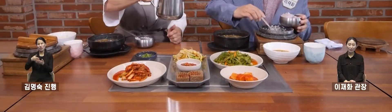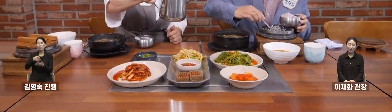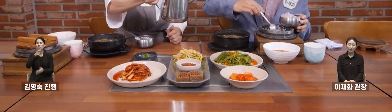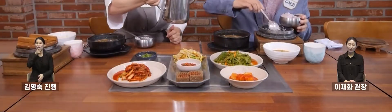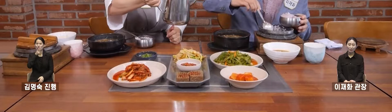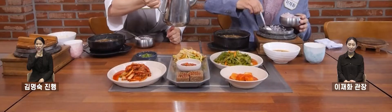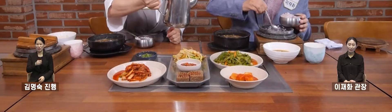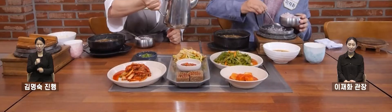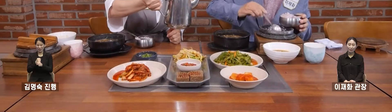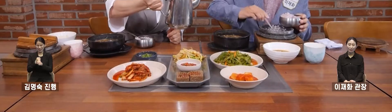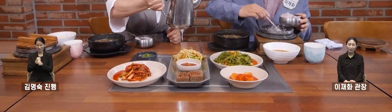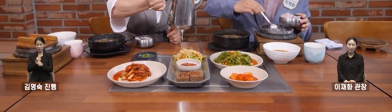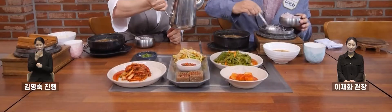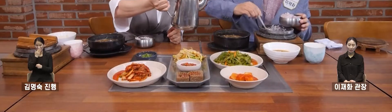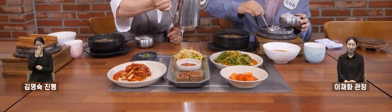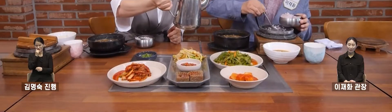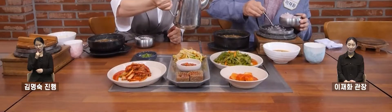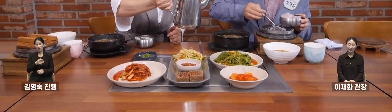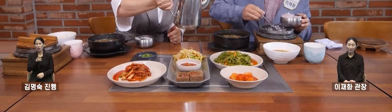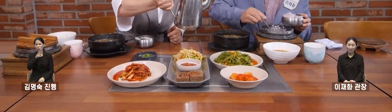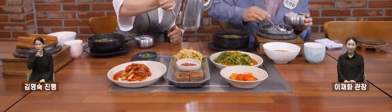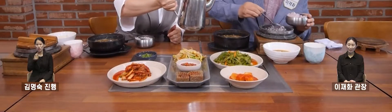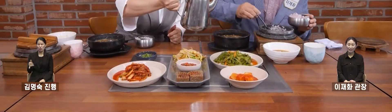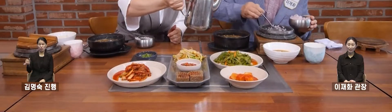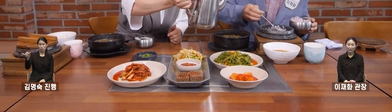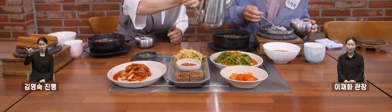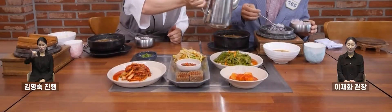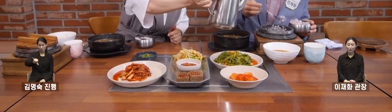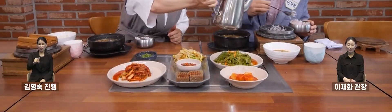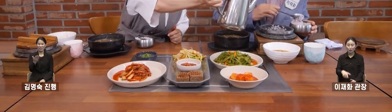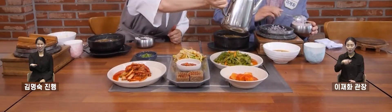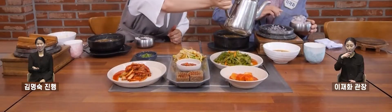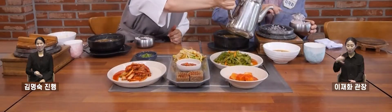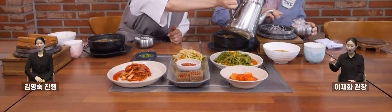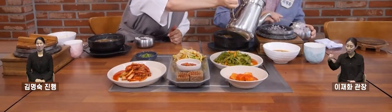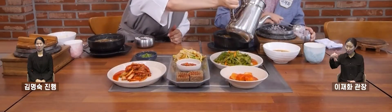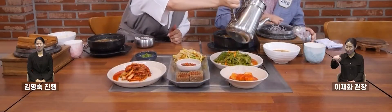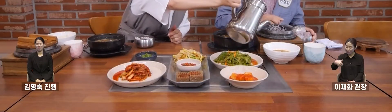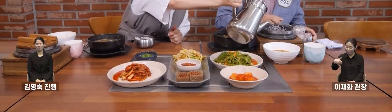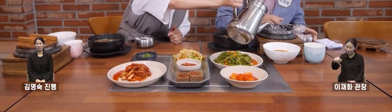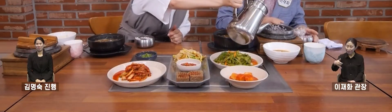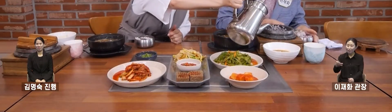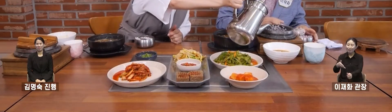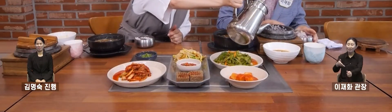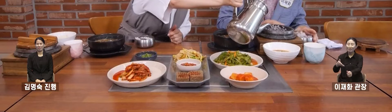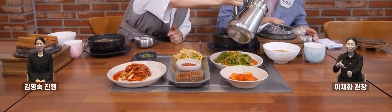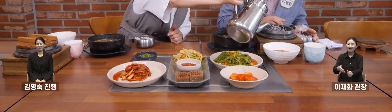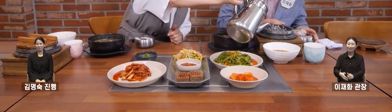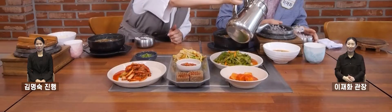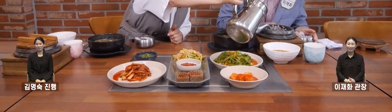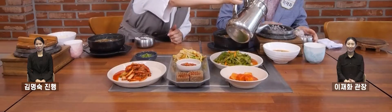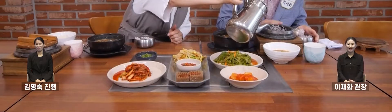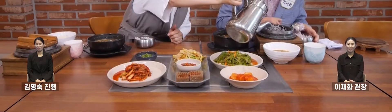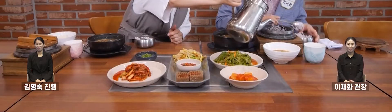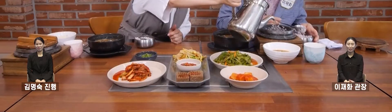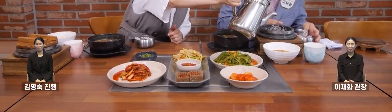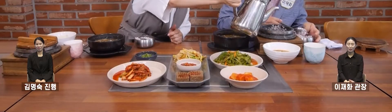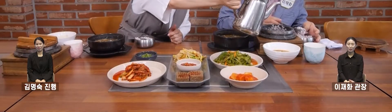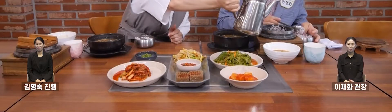숭늉을 예. 드실 수 있도록 예. 물을 부어드리도록 예, 하겠습니다. 예.